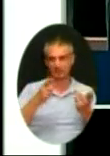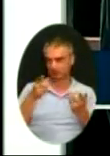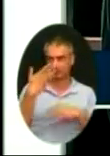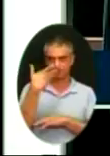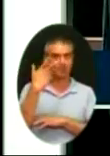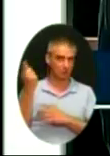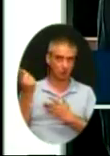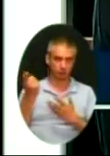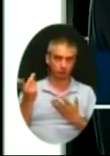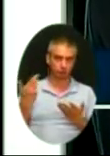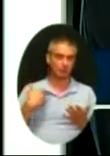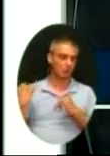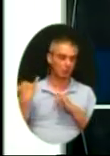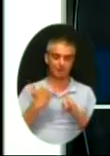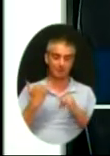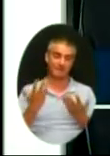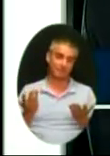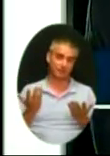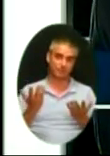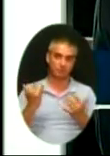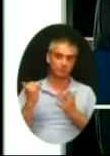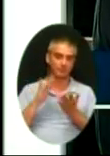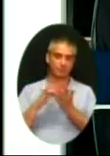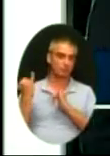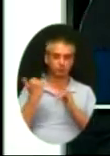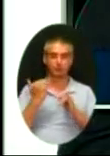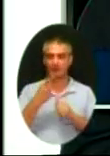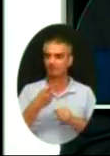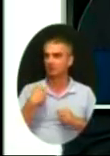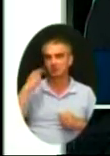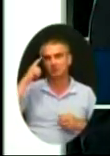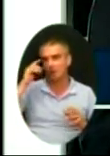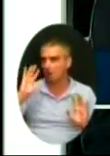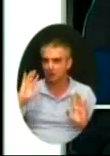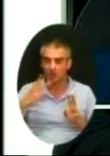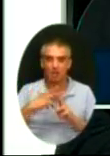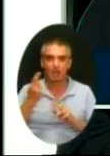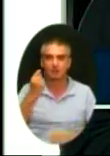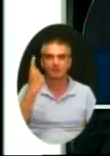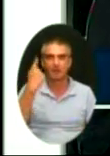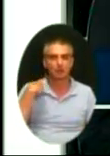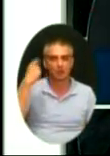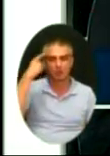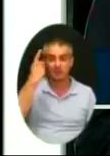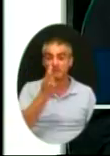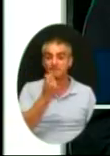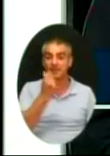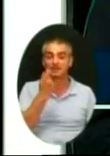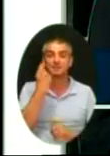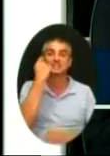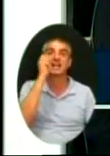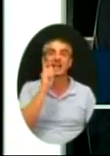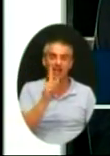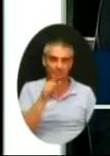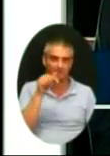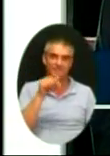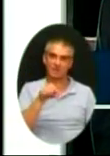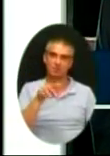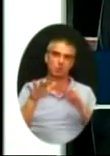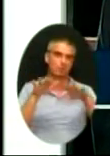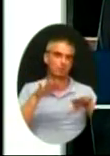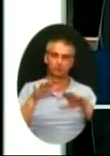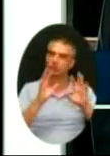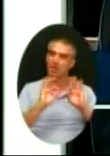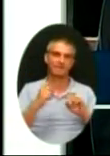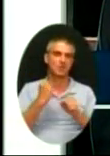זה המדינות שמהם מייבאים, או המקומות שמהם מייבאים? אני לא יודע, אני רק יודע דבר אחד. המחירים יקרים, ופה